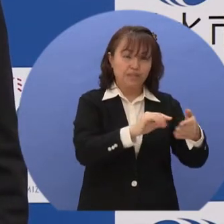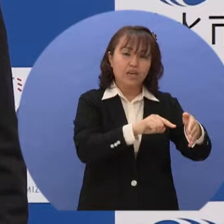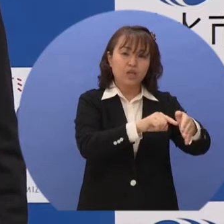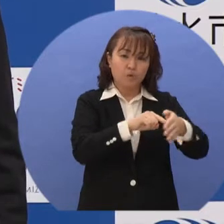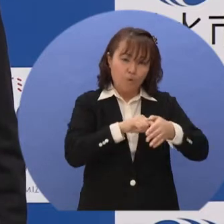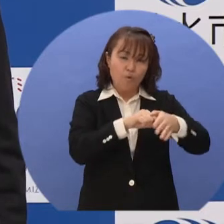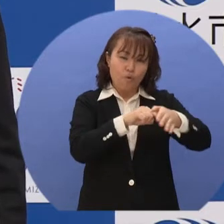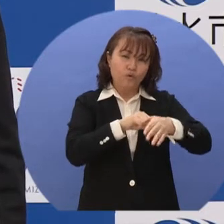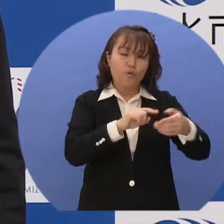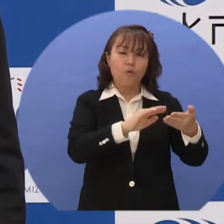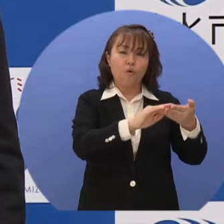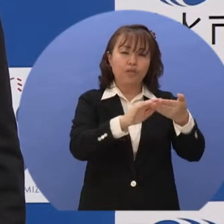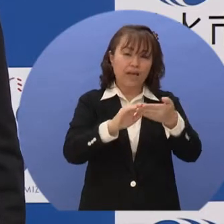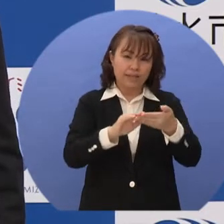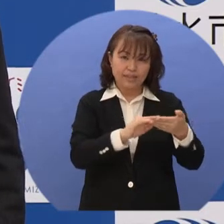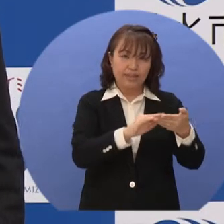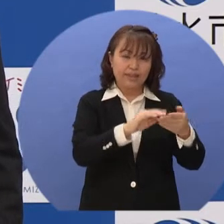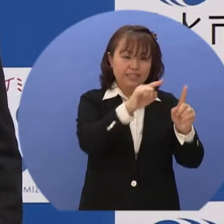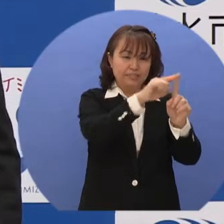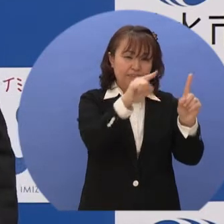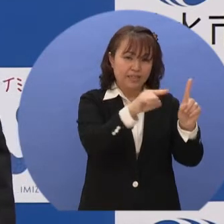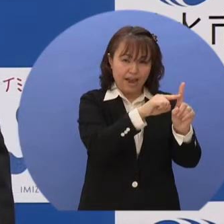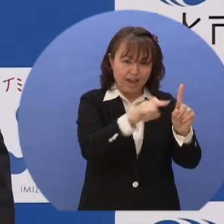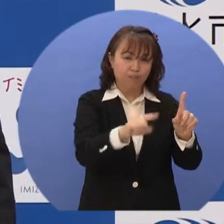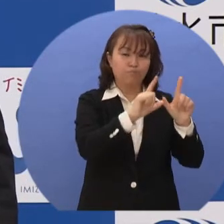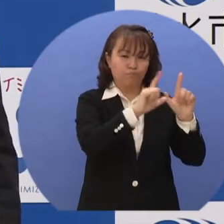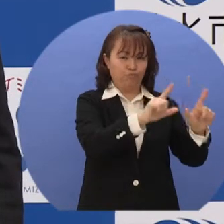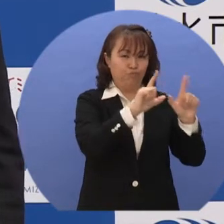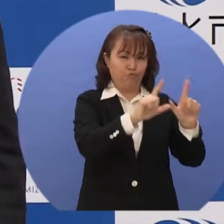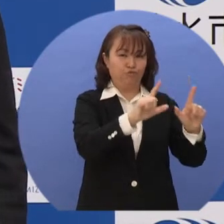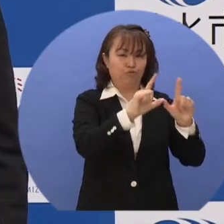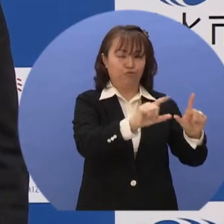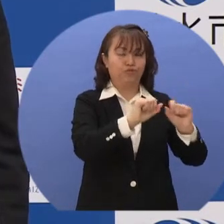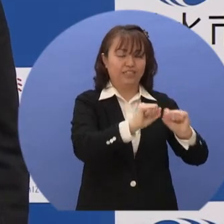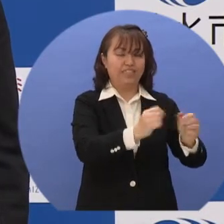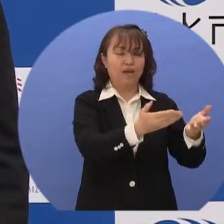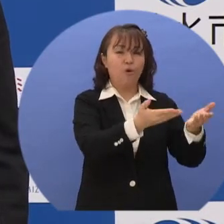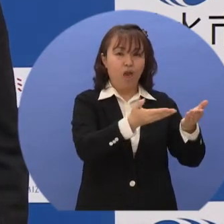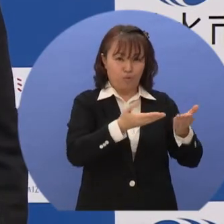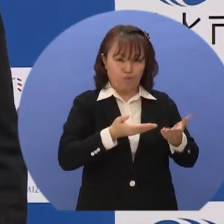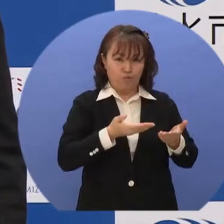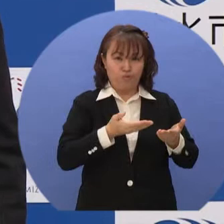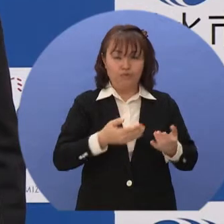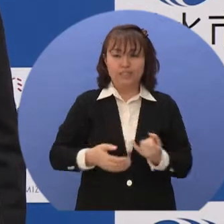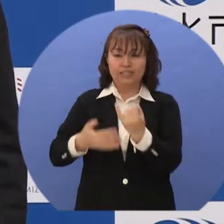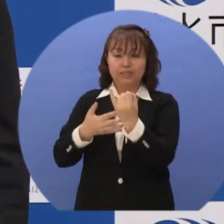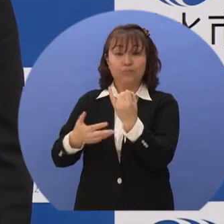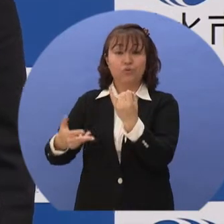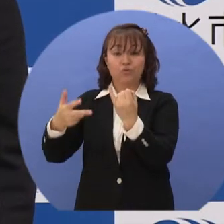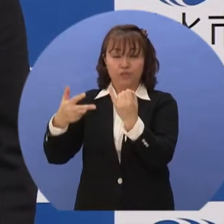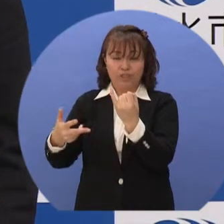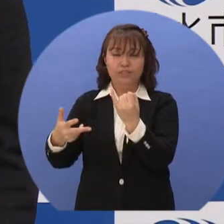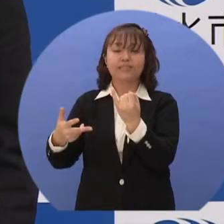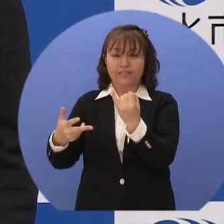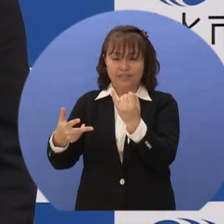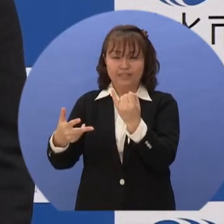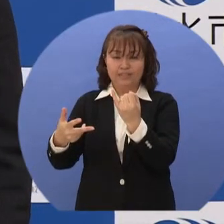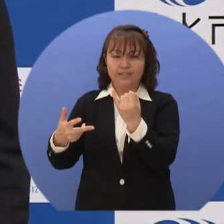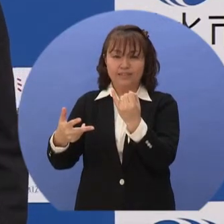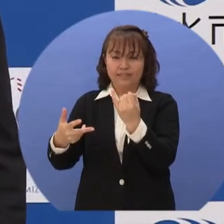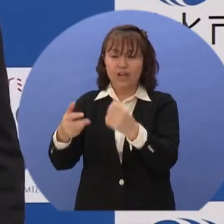にまあ周知と言いますかえ行っていただくことになっています井水市では市内のま